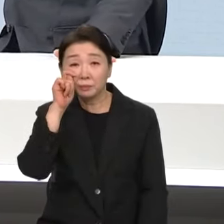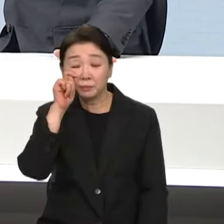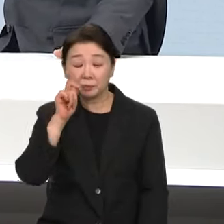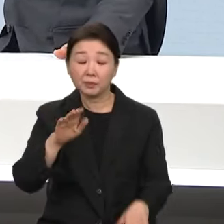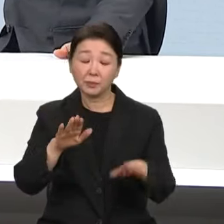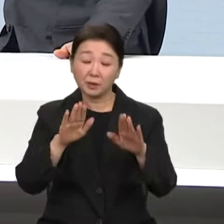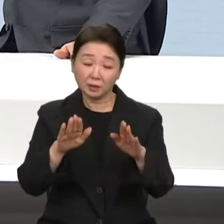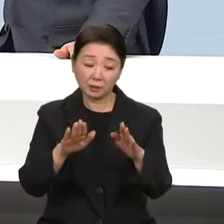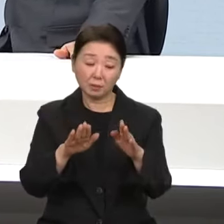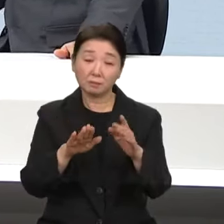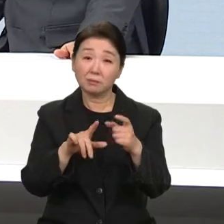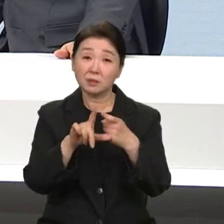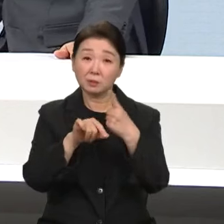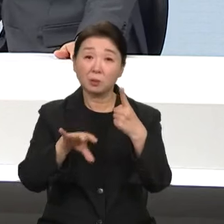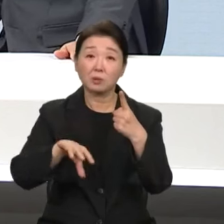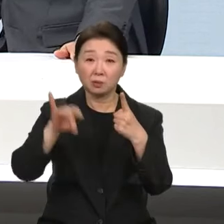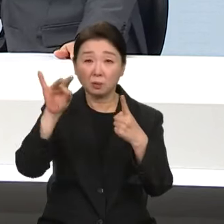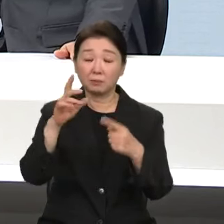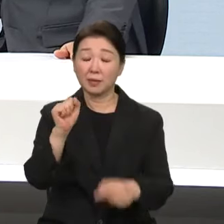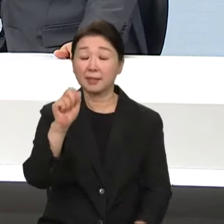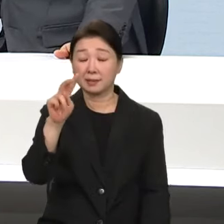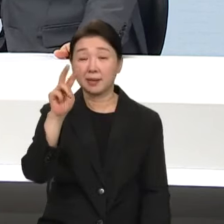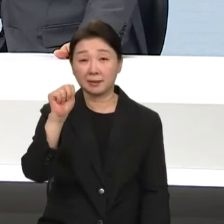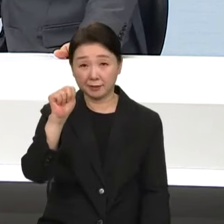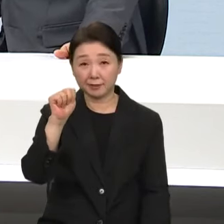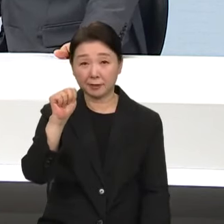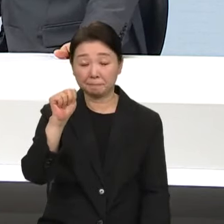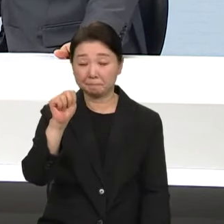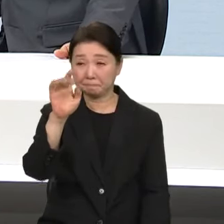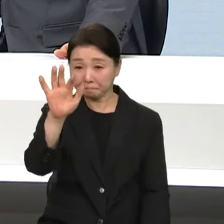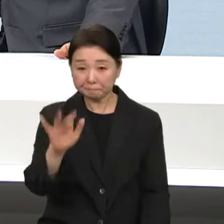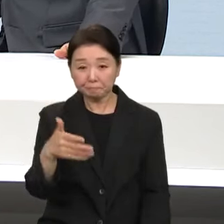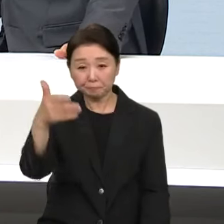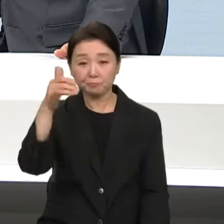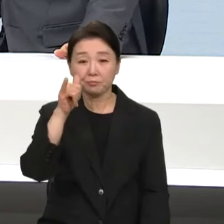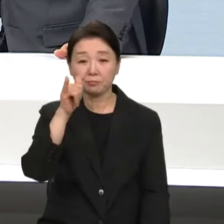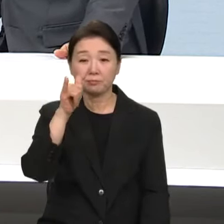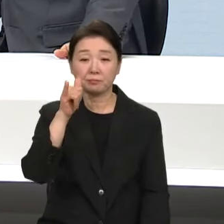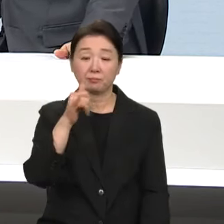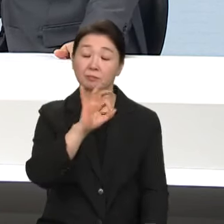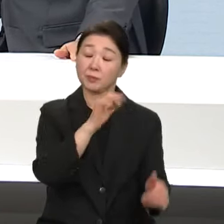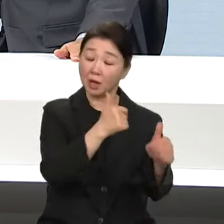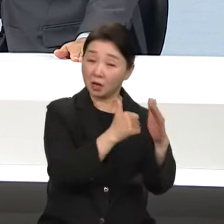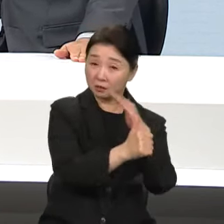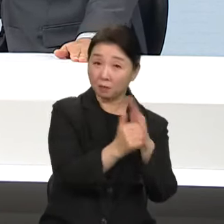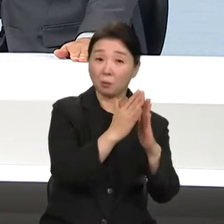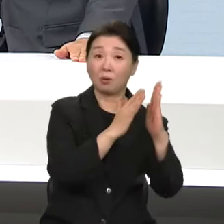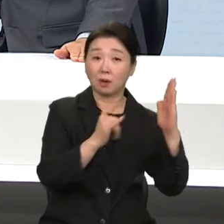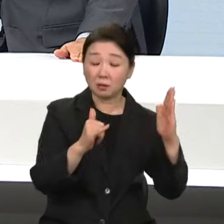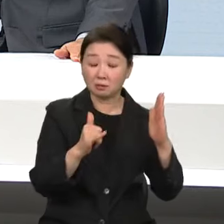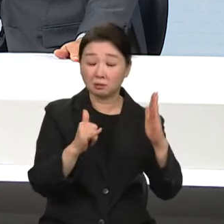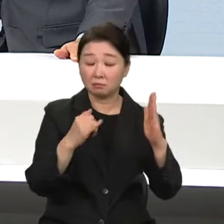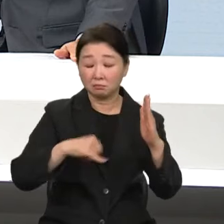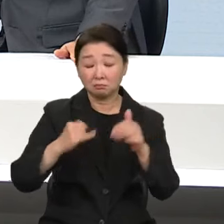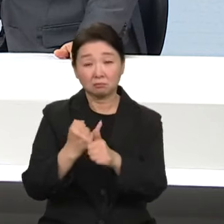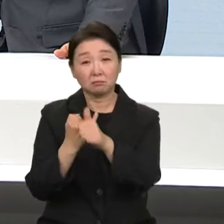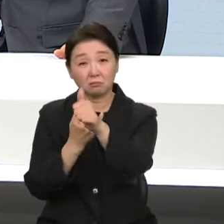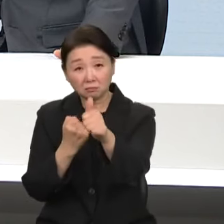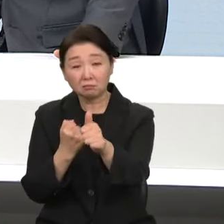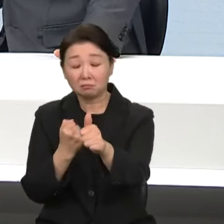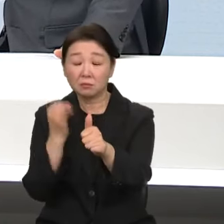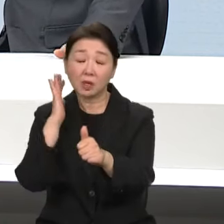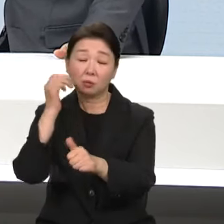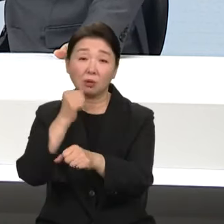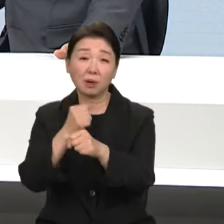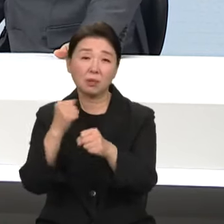의혹이 처음 불거진 이후 자신의 SNS에 이렇게 썼는데요. 자, 한 대표 가족이 4위 대통령 만들려는 집착과 모략의